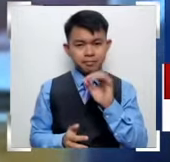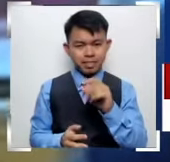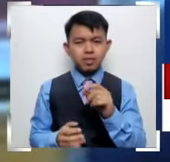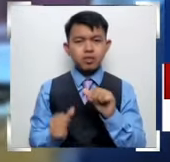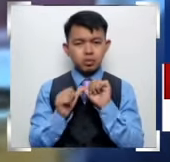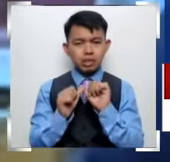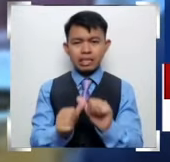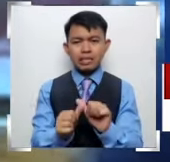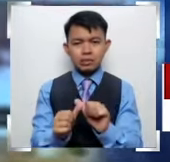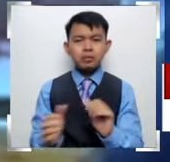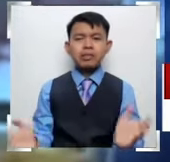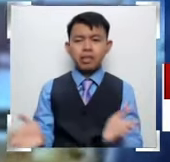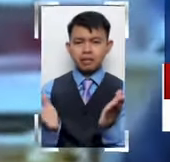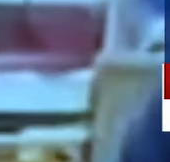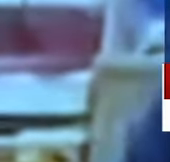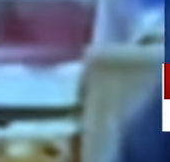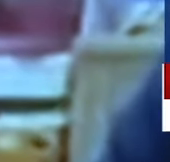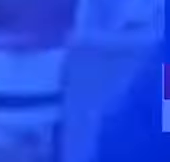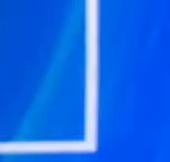nila.